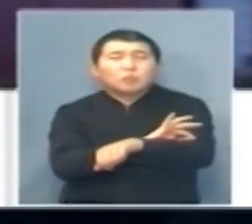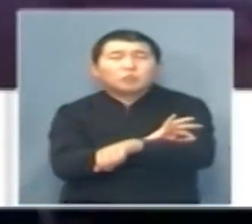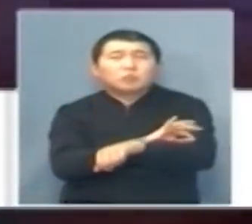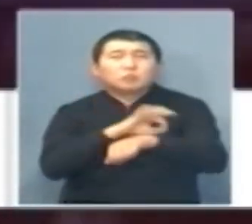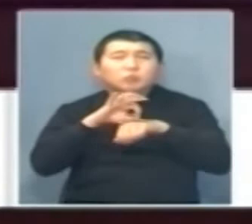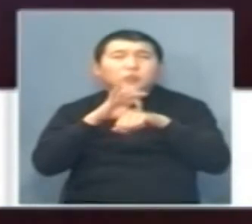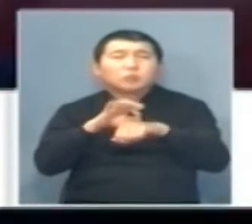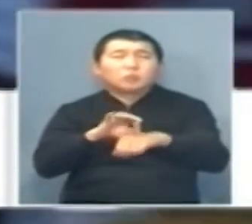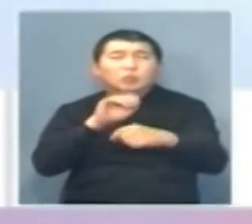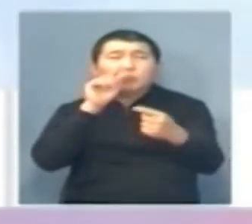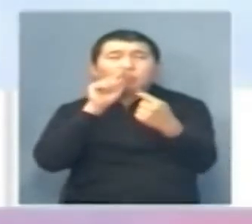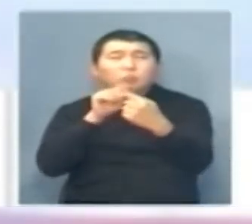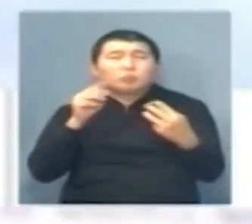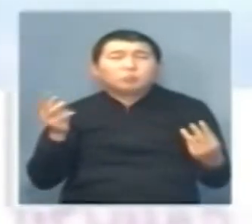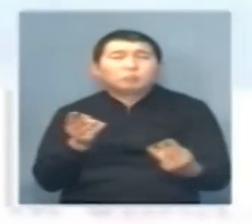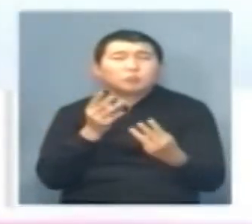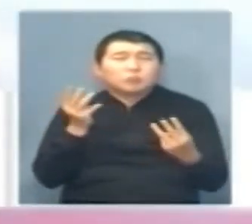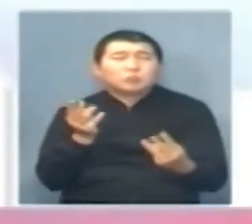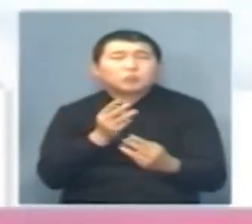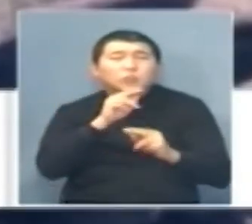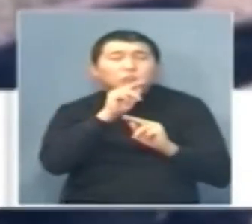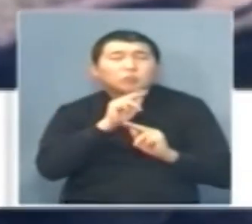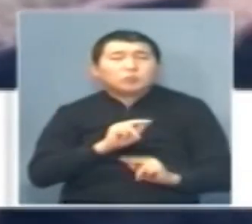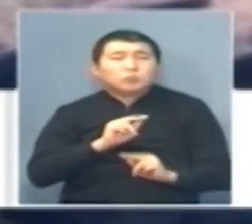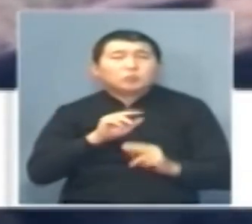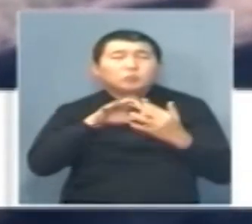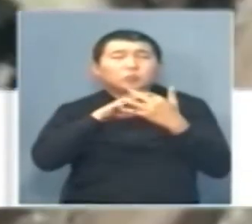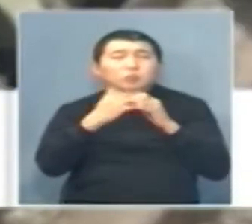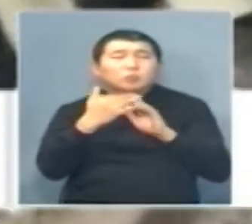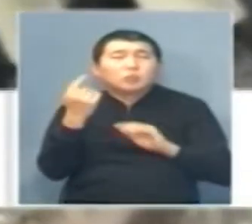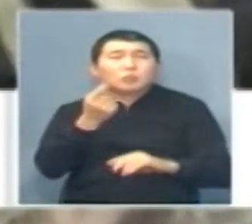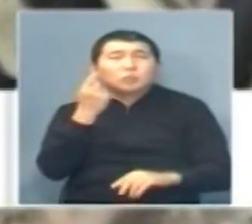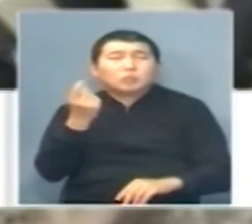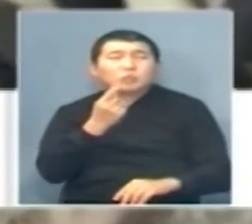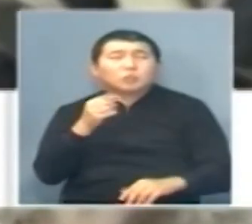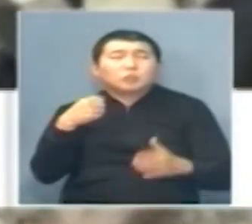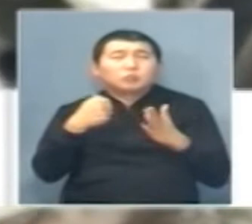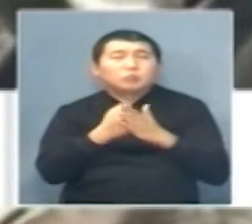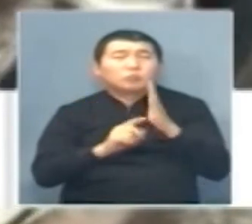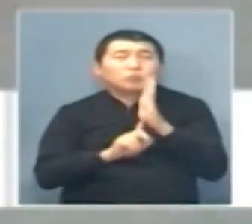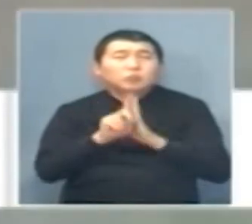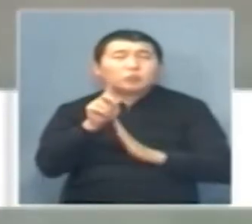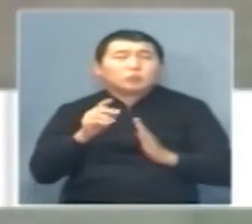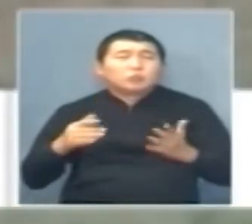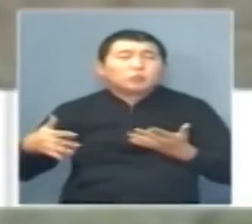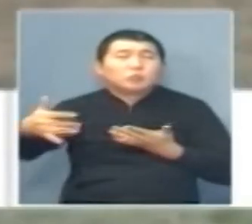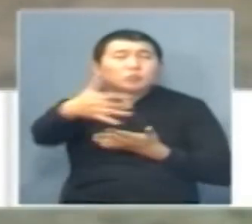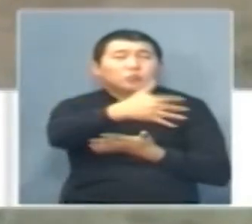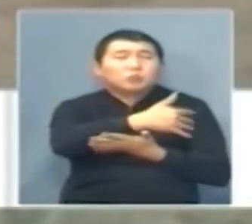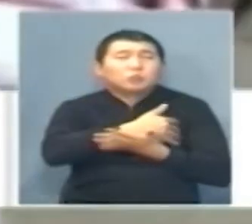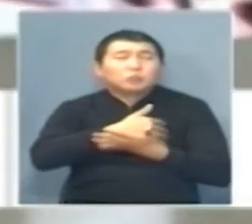проведение противопожарных инструктажей с работниками сельскохозяйственных предприятий до начала уборки урожая. Уборочные агрегаты